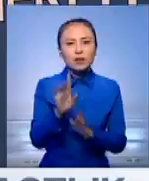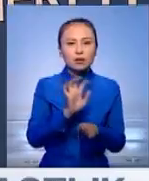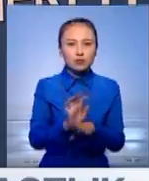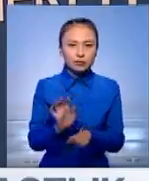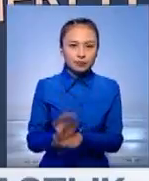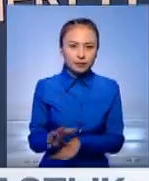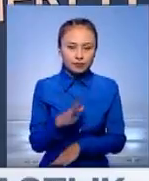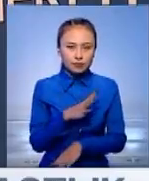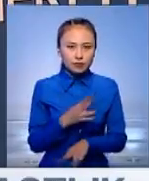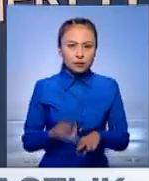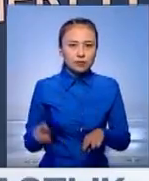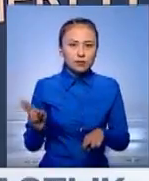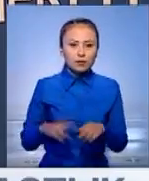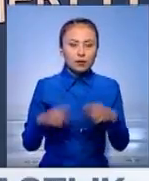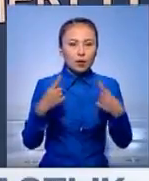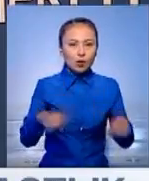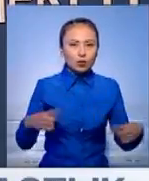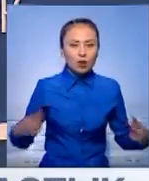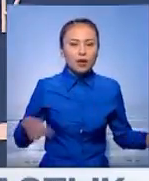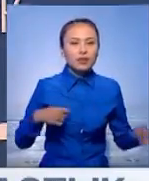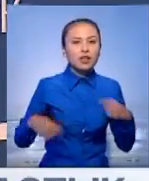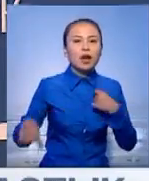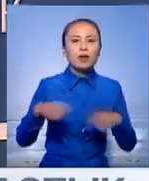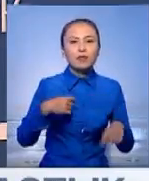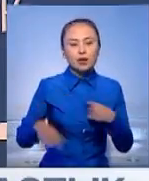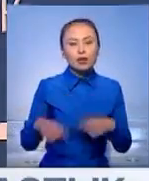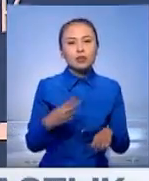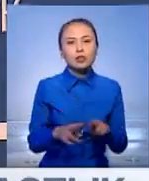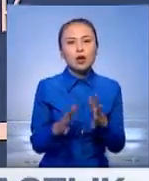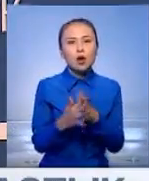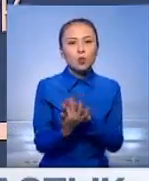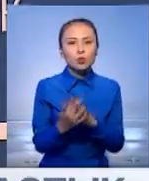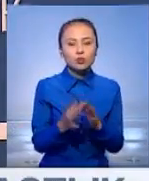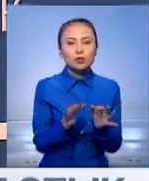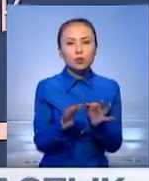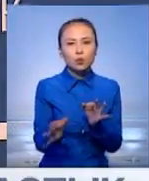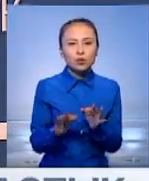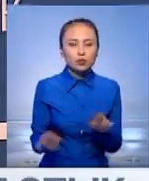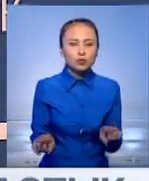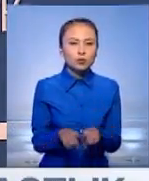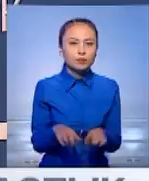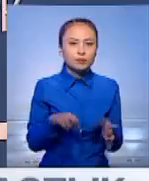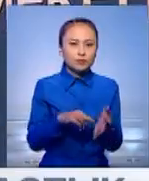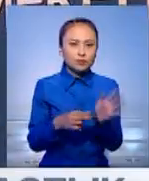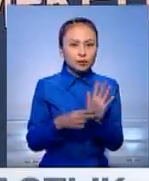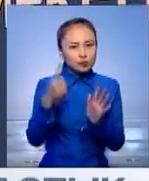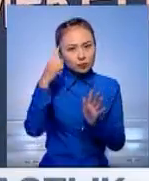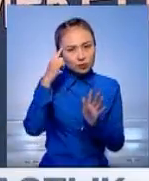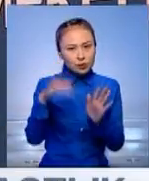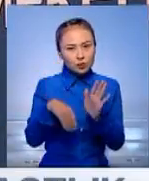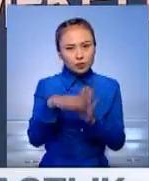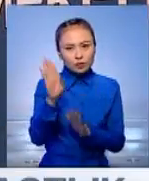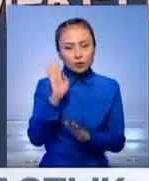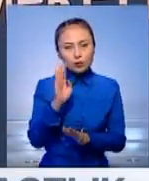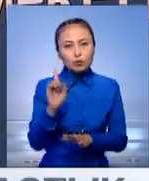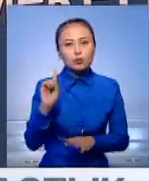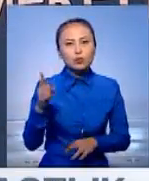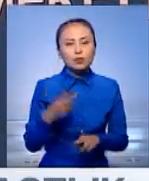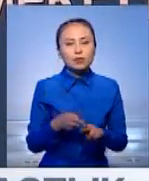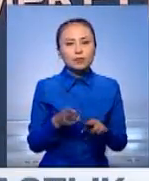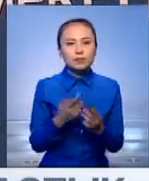экспортталады. Енді біз басқа да тауар түрлерін, ауыл шаруашылығы өнімдерін осы жоба шеңберінде жөнелтуді көздеп отырмыз.